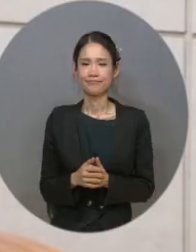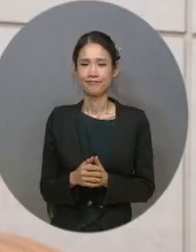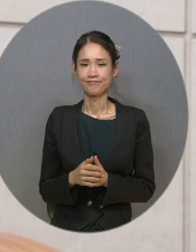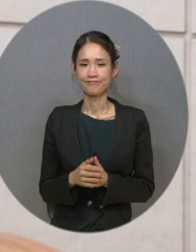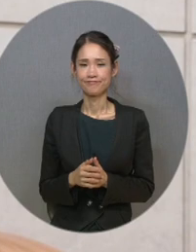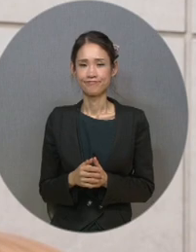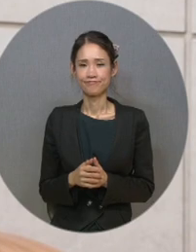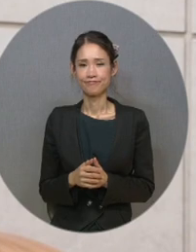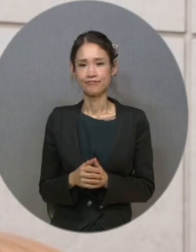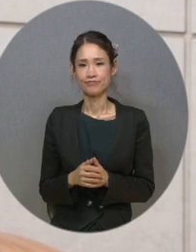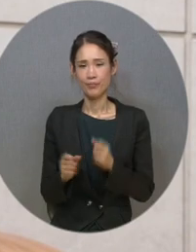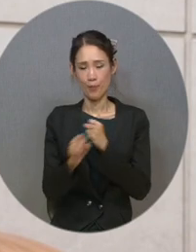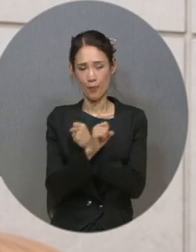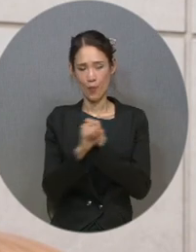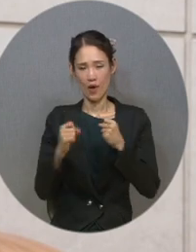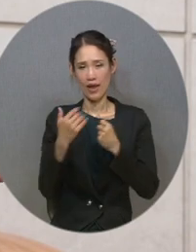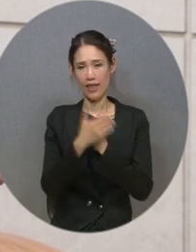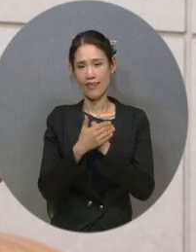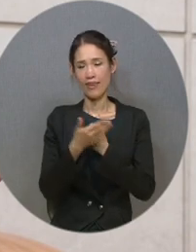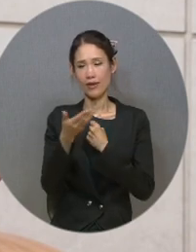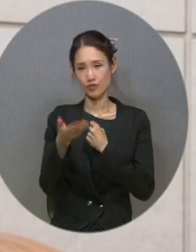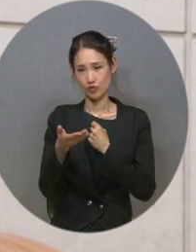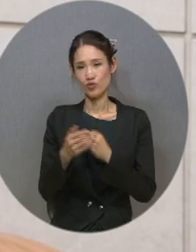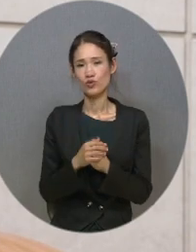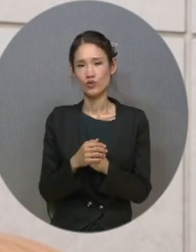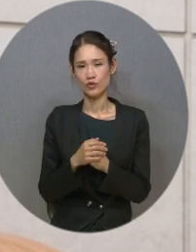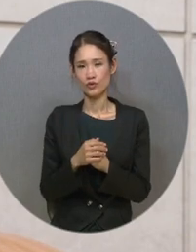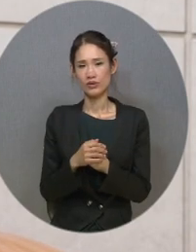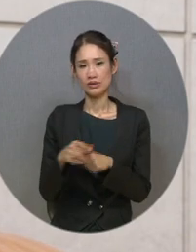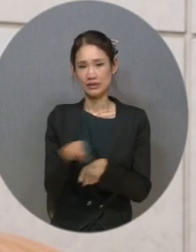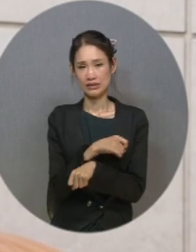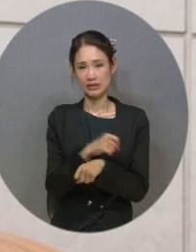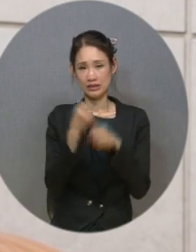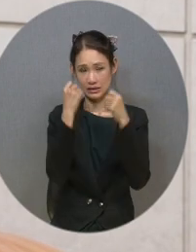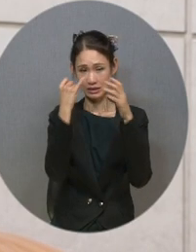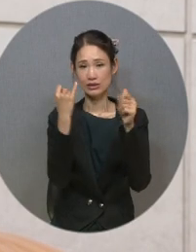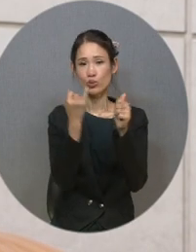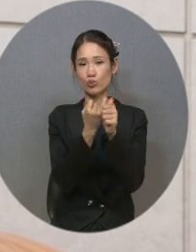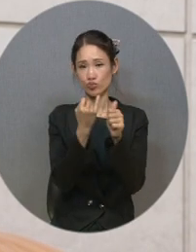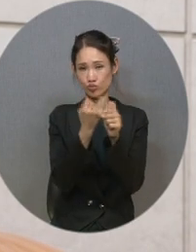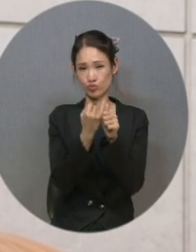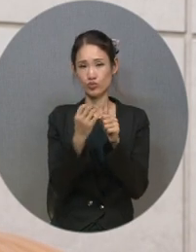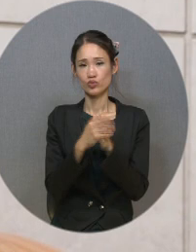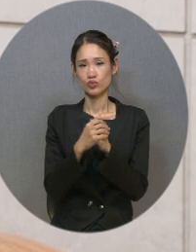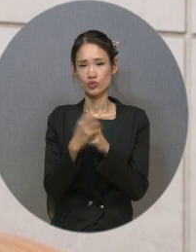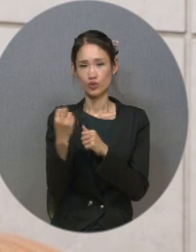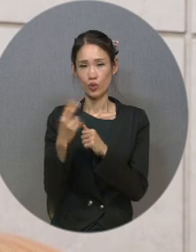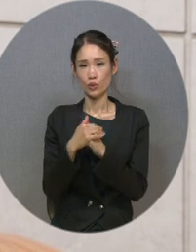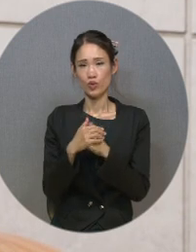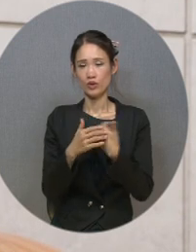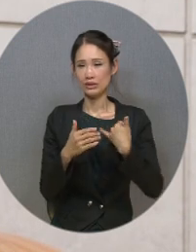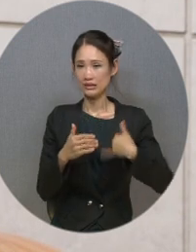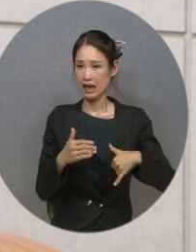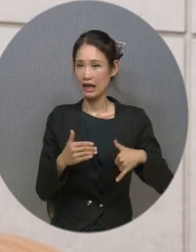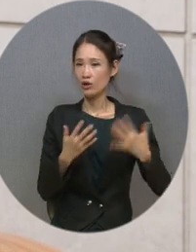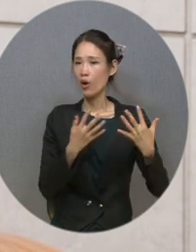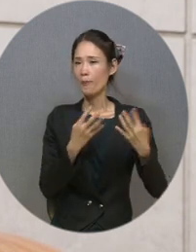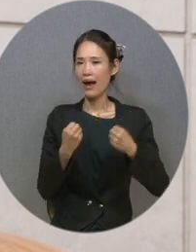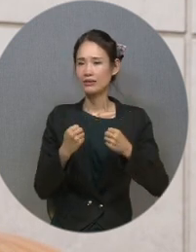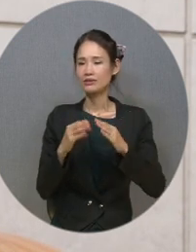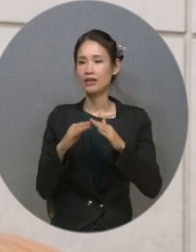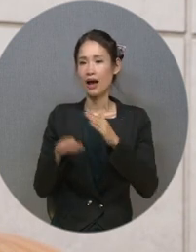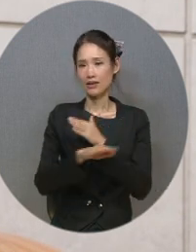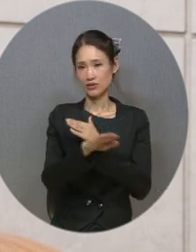네. 조금 더 폭넓은 혜택을 주자. 특히 이제 신혼부부에게 그리고 다자녀